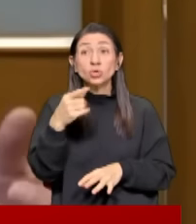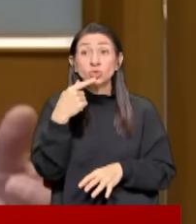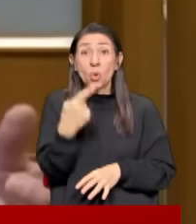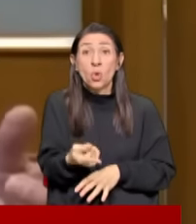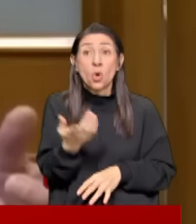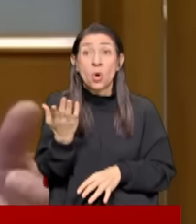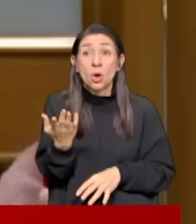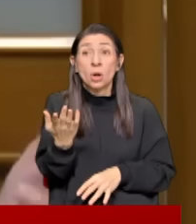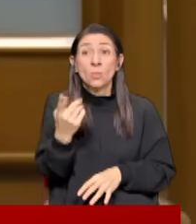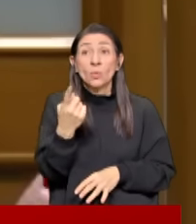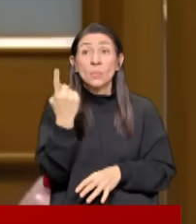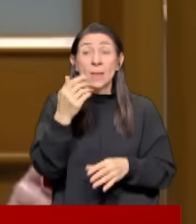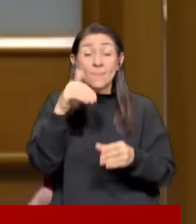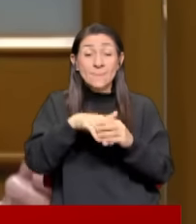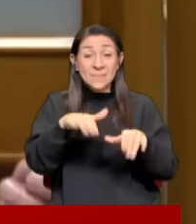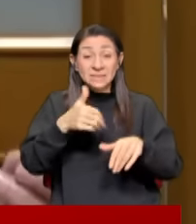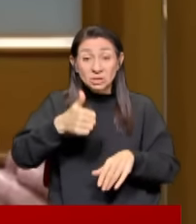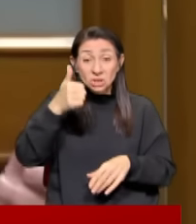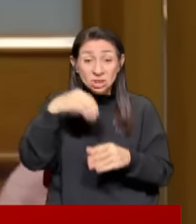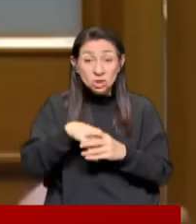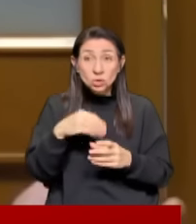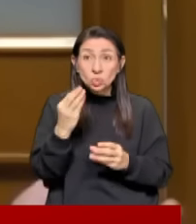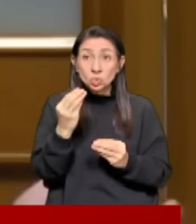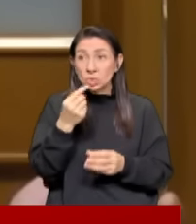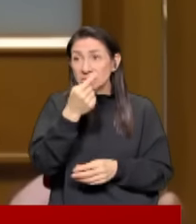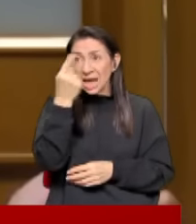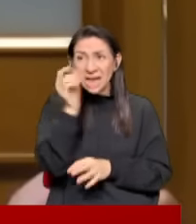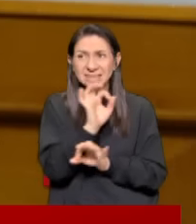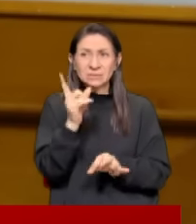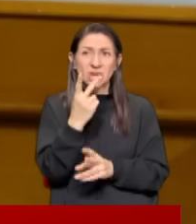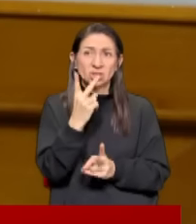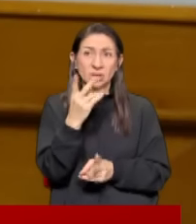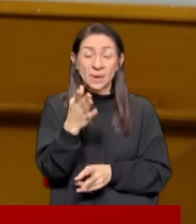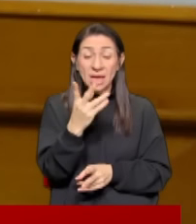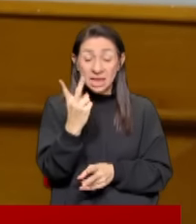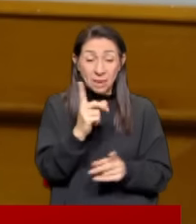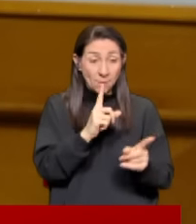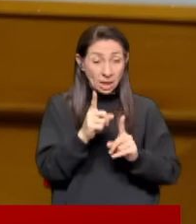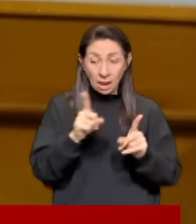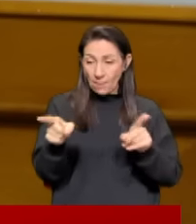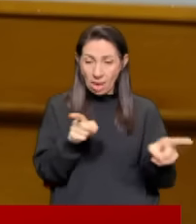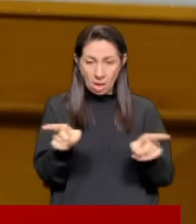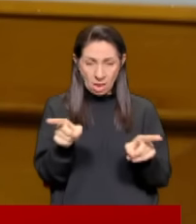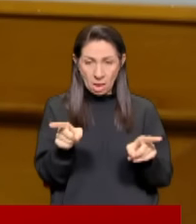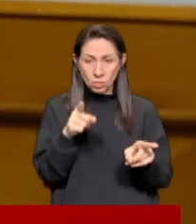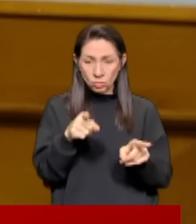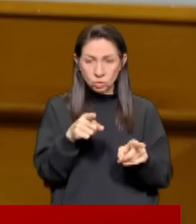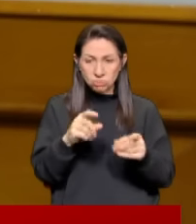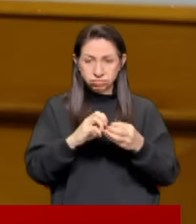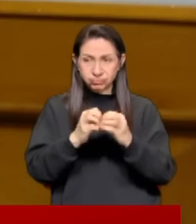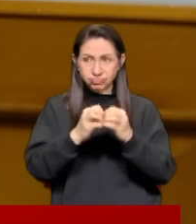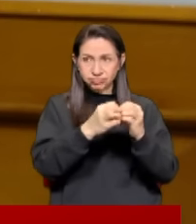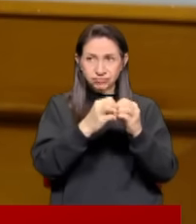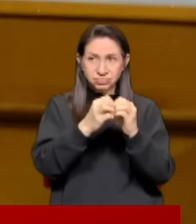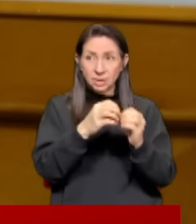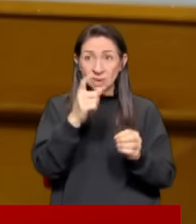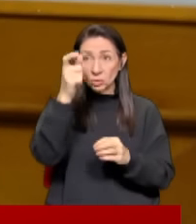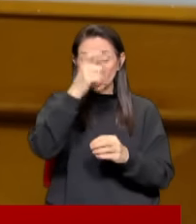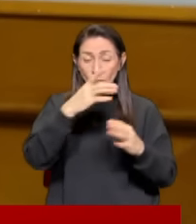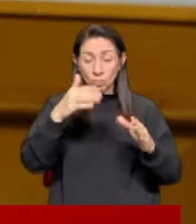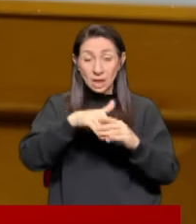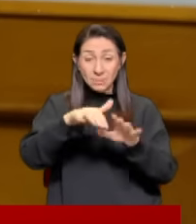ifade ediyor. Bu bir meclis başkanı açısından gerçekten talihsiz bir açıklama. İki yargı organı arasındaki bu sürtüşmenin bir de